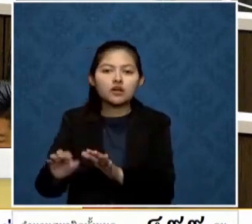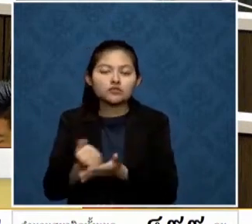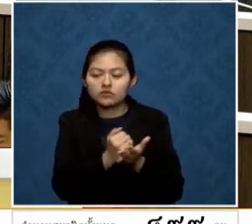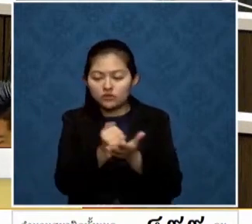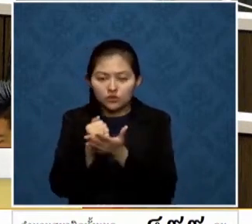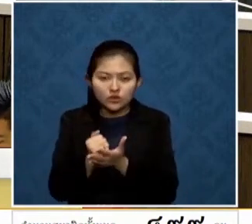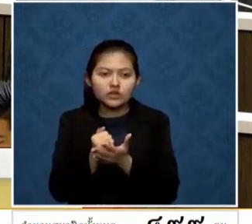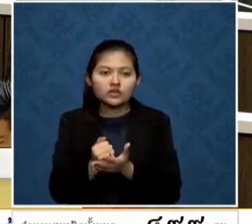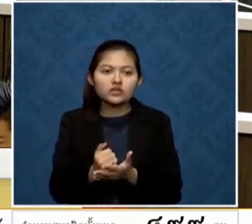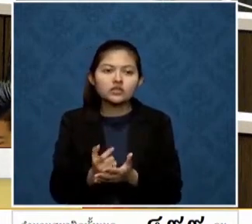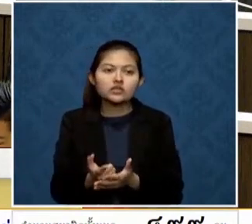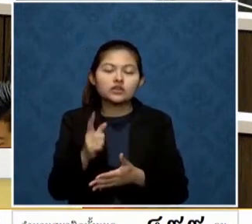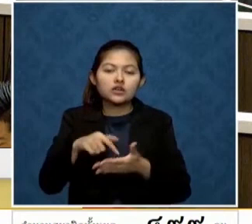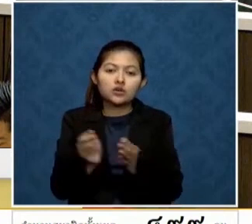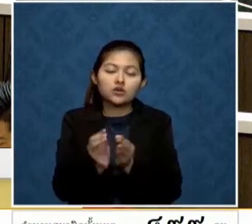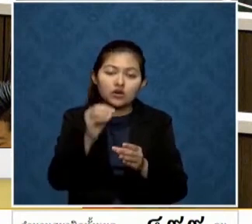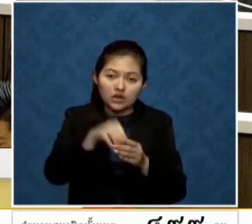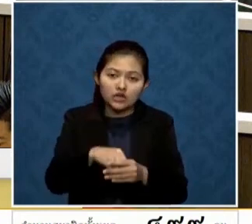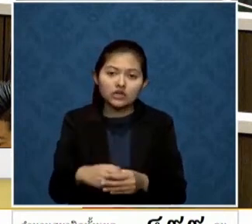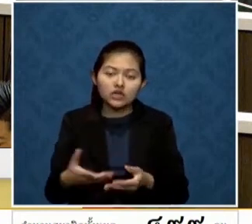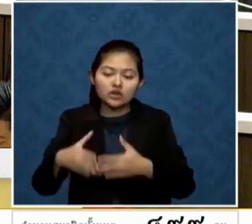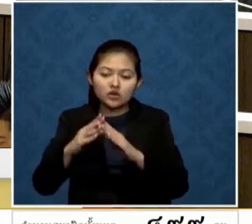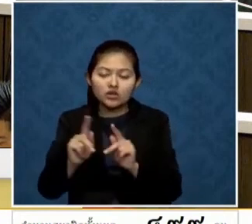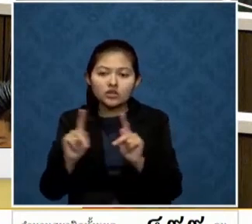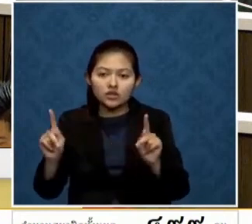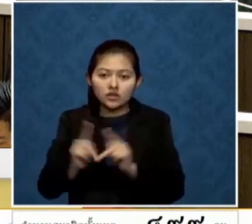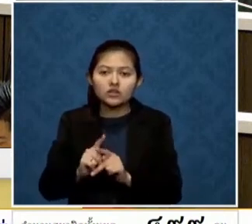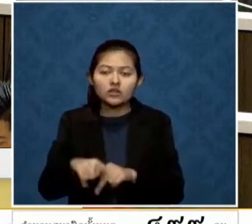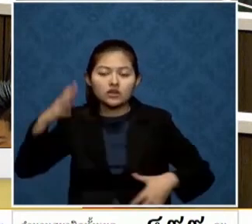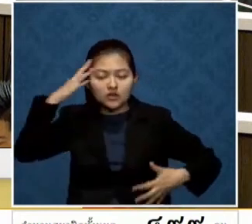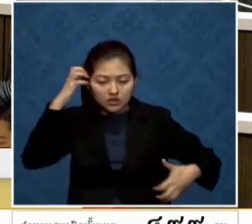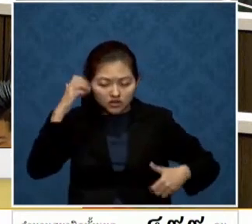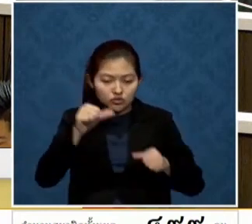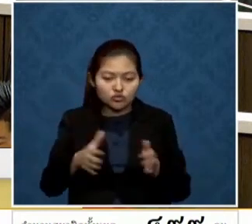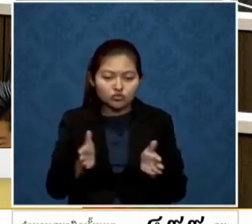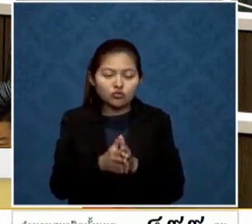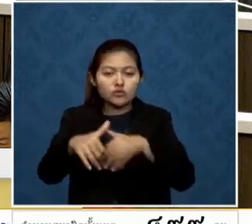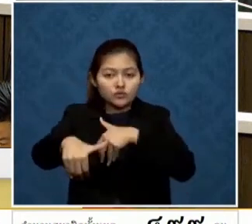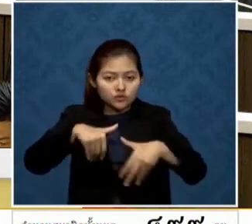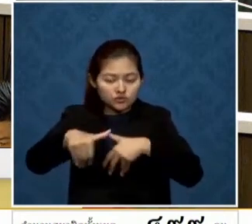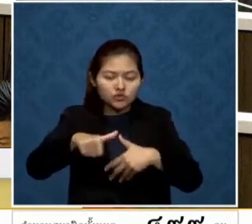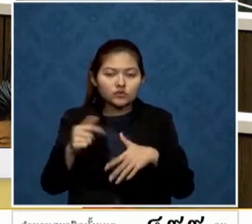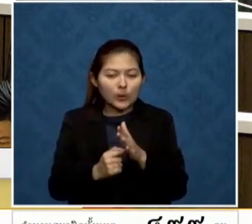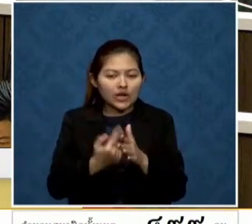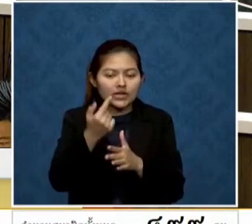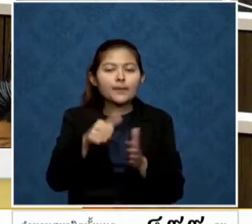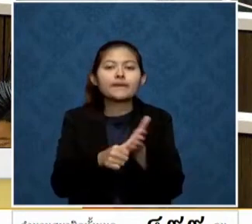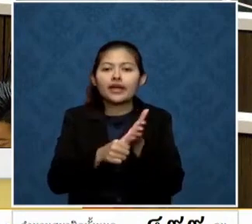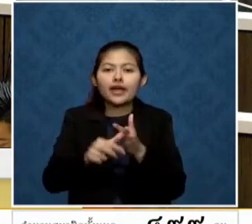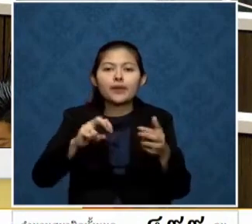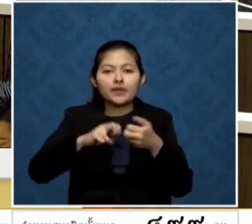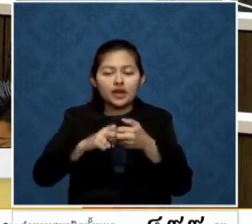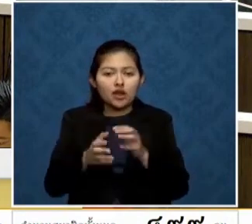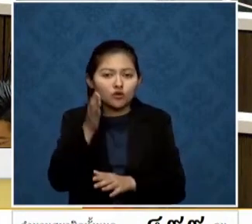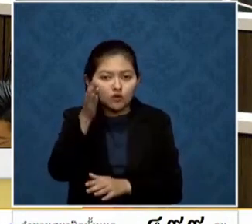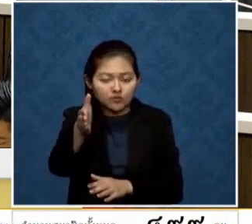กันลงมติเอ่อตั้งวิสามัญในการแก้ปัญหาลิงที่อยู่กับชุมชนด้วยนะครับเพื่อจะเป็นจุดเริ่มต้นที่จะแก้ปัญหาอื่นๆ